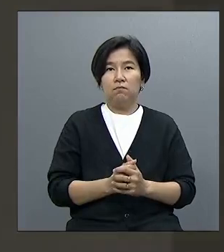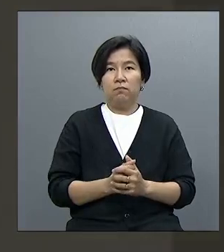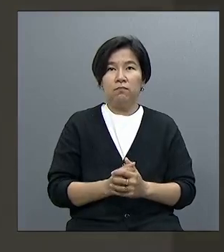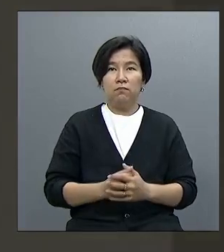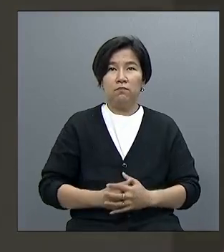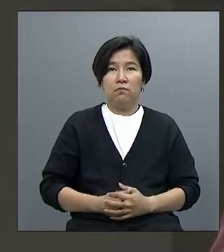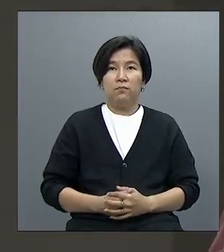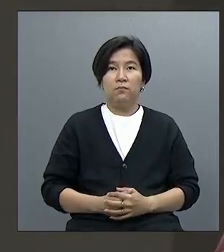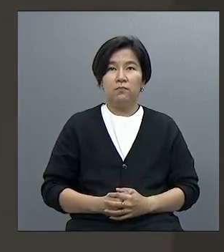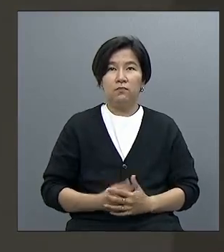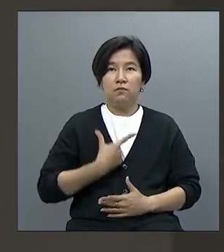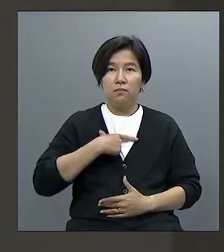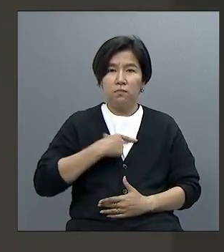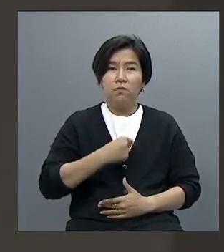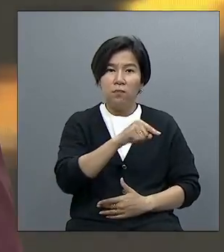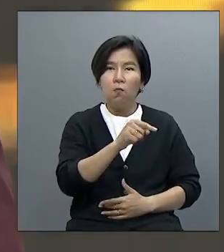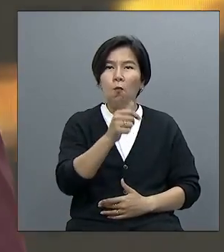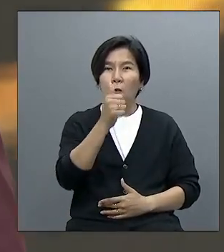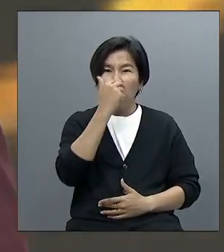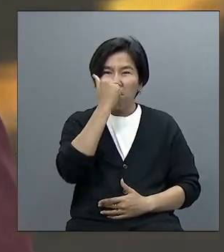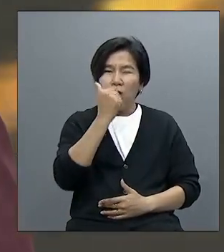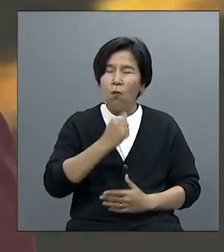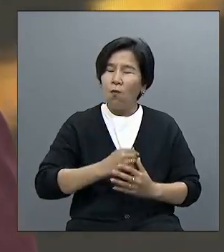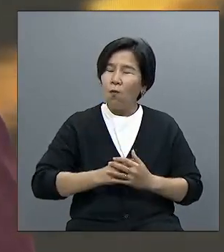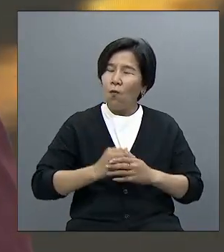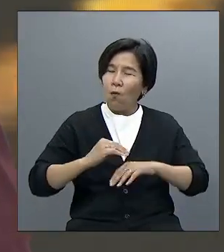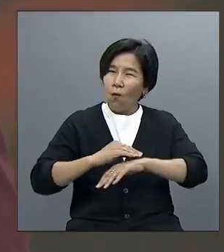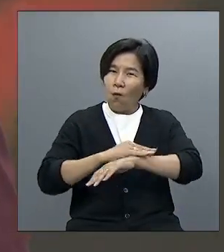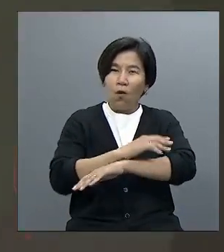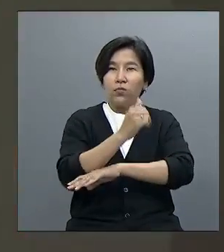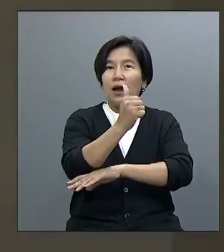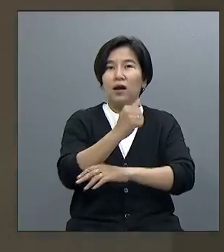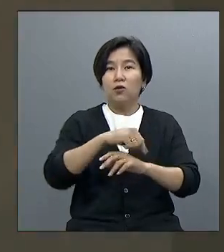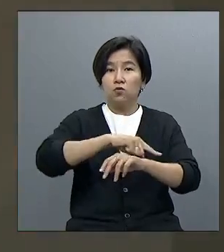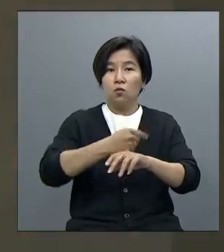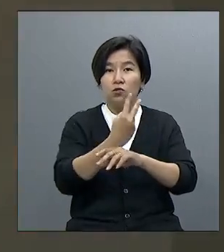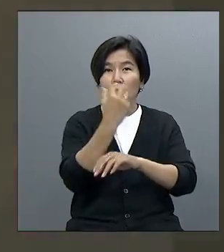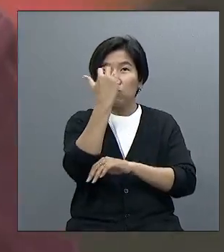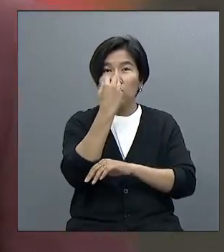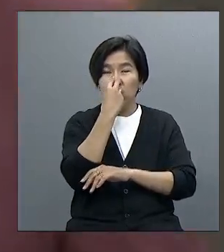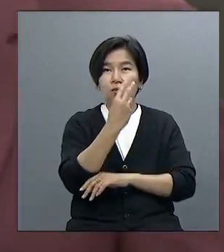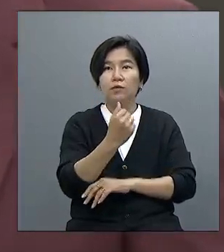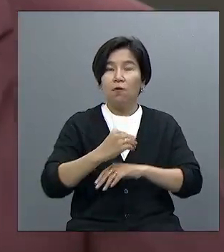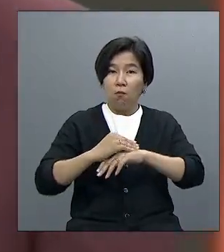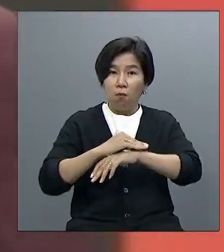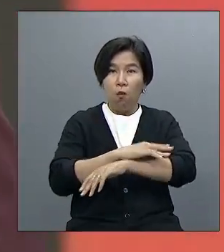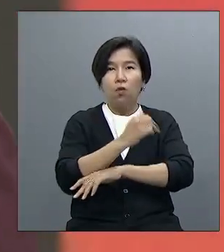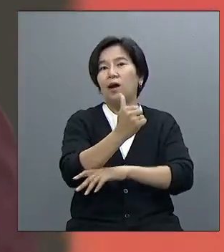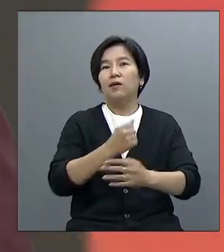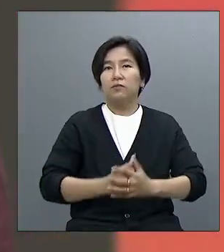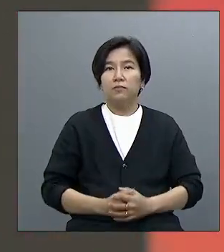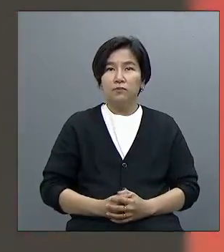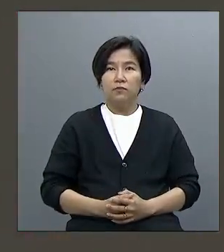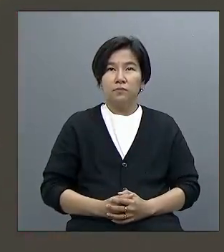คนแบบเขาเรียกว่าชอบอะไรพวกนี้อยู่แล้วเนี่ยคือฟินแบบขนลุกตลอดทั้ง2ชั่วโมงชั่วโมงนั้นเลยใช่ไหมฮะอาจารย์ฮะ โอ้โหผมดูนี่ผมตอนผมเช็คเท